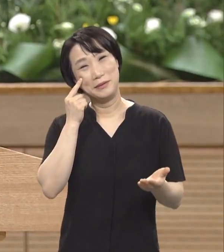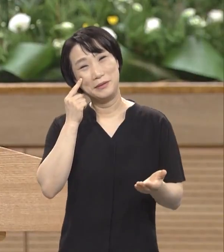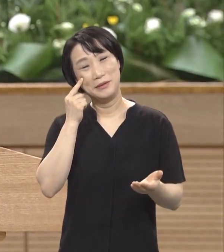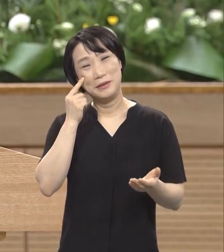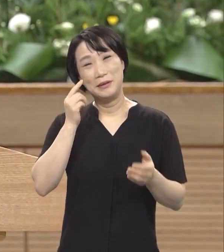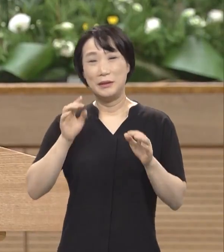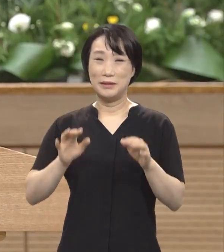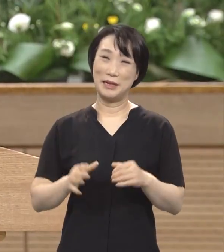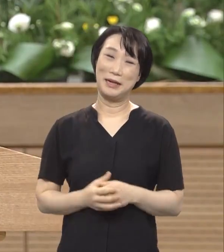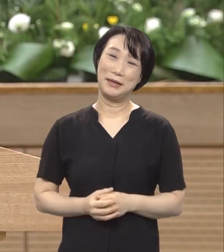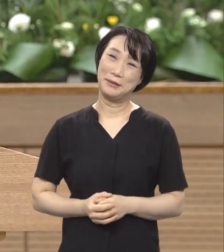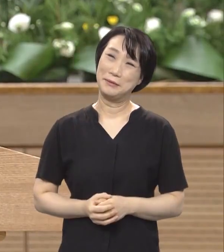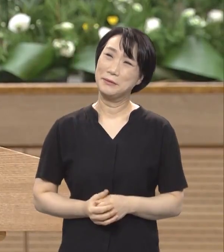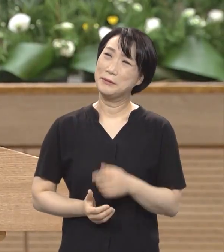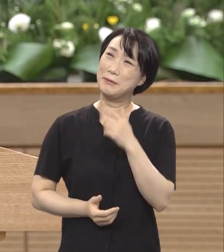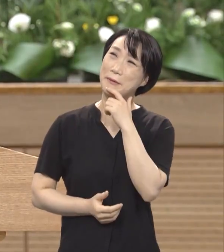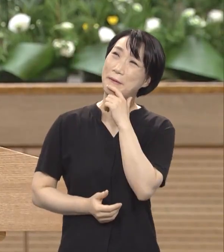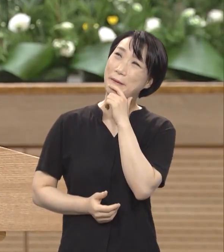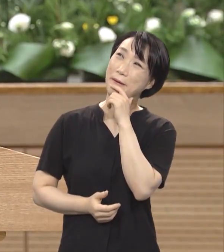통달한다면